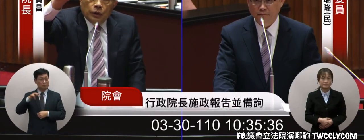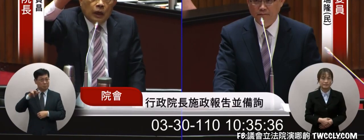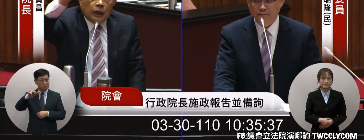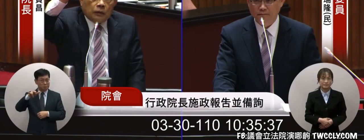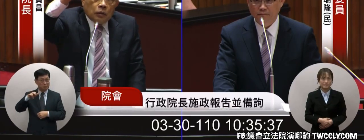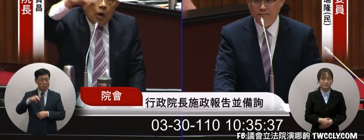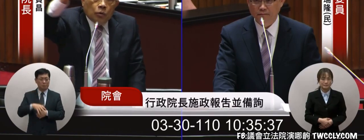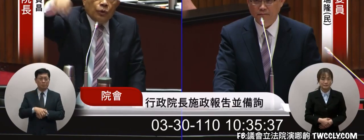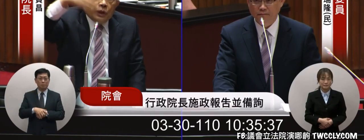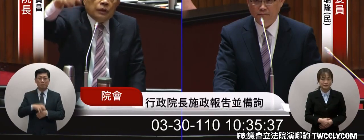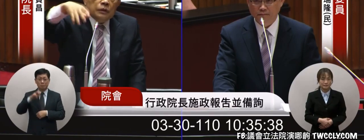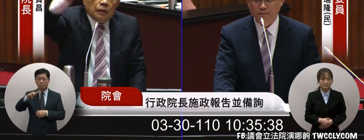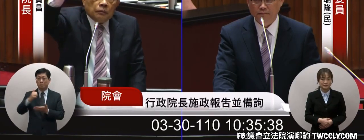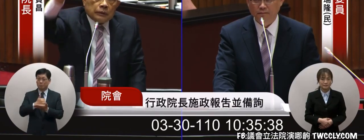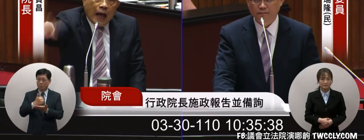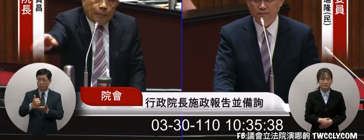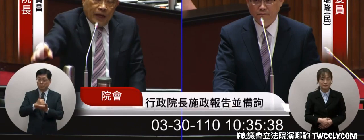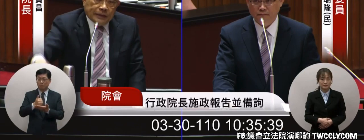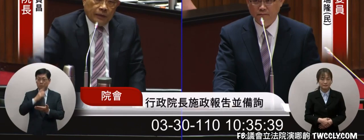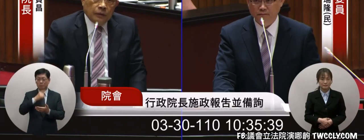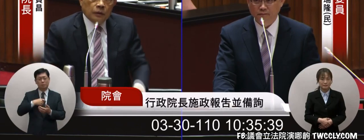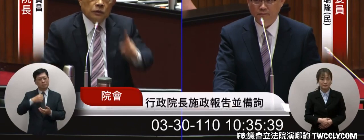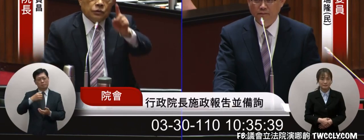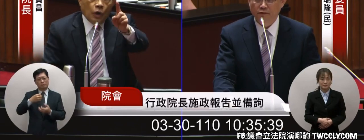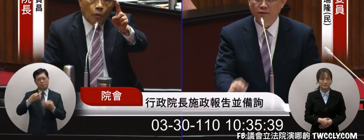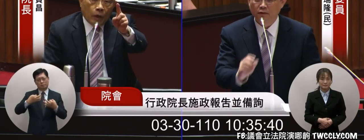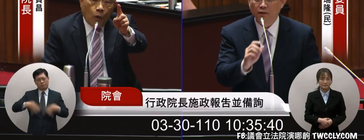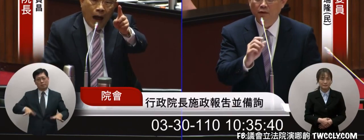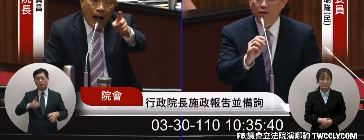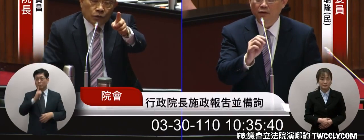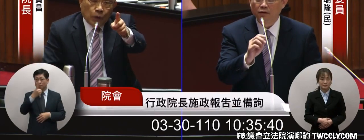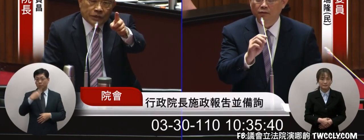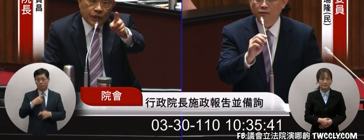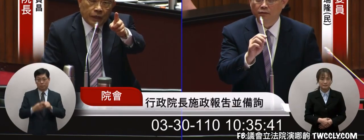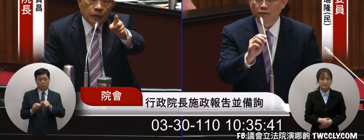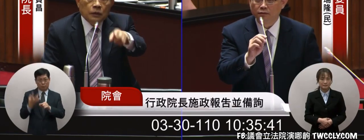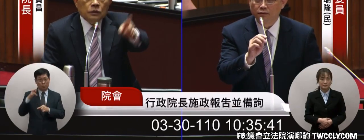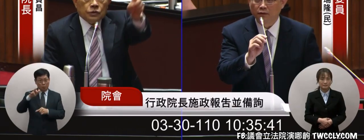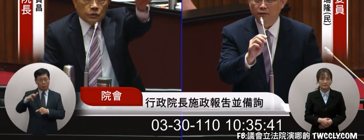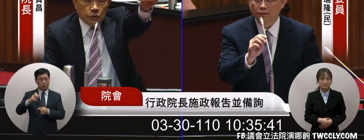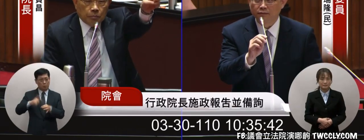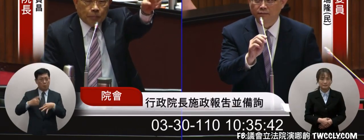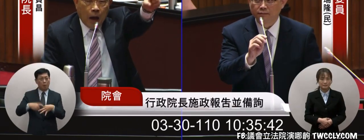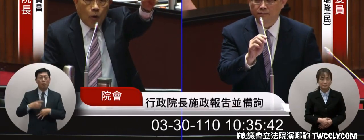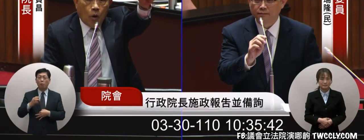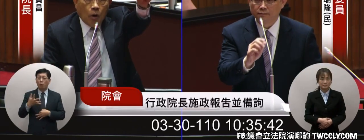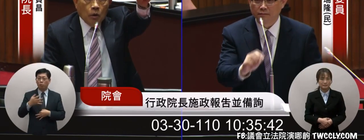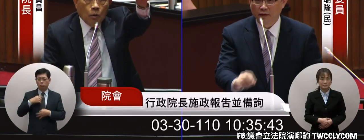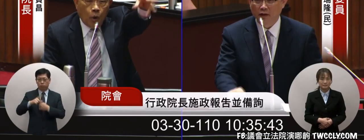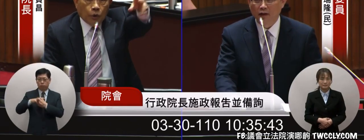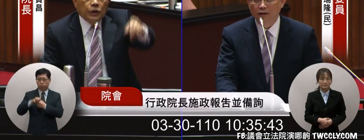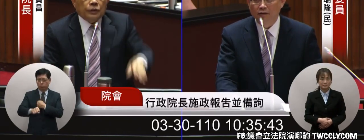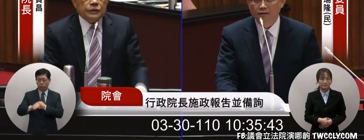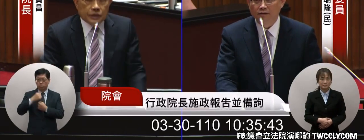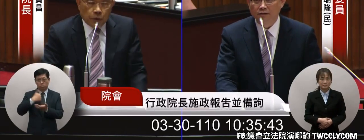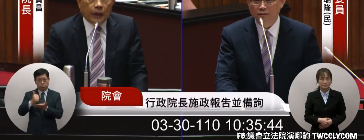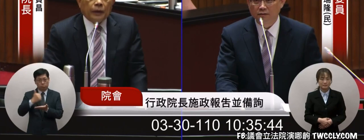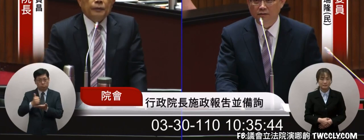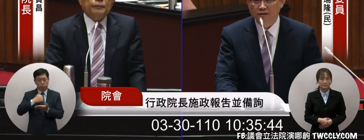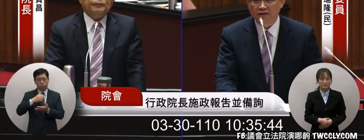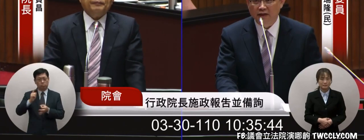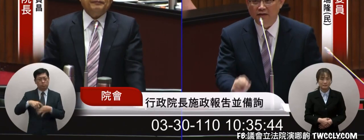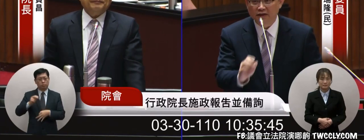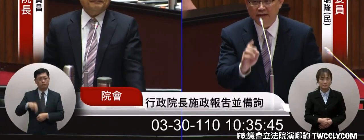運大撇程只有我們華航賺錢就是把握貨運